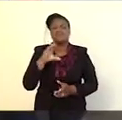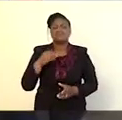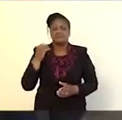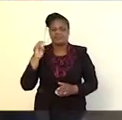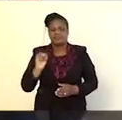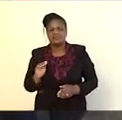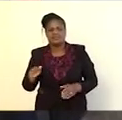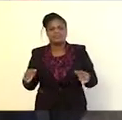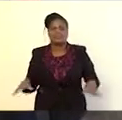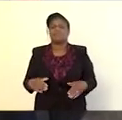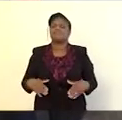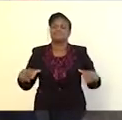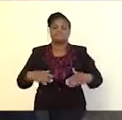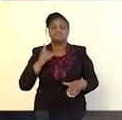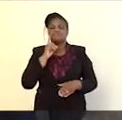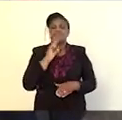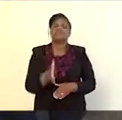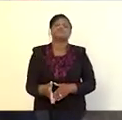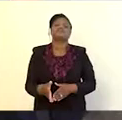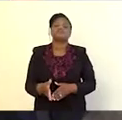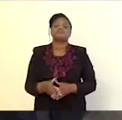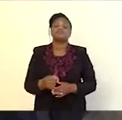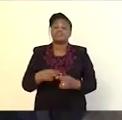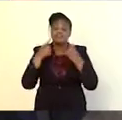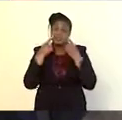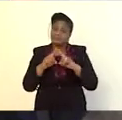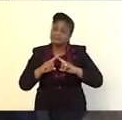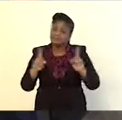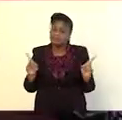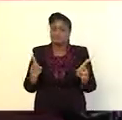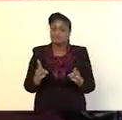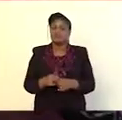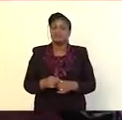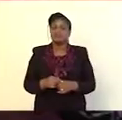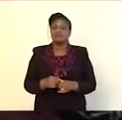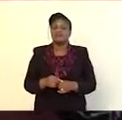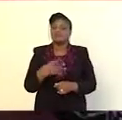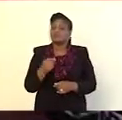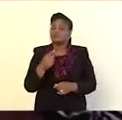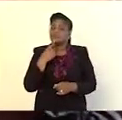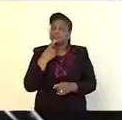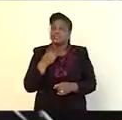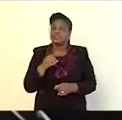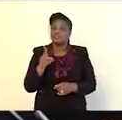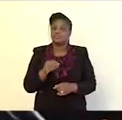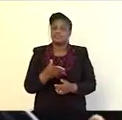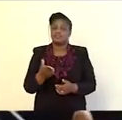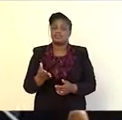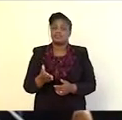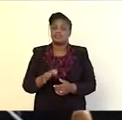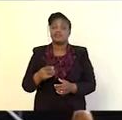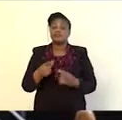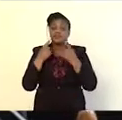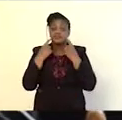inyi watetirika, iti basira nese zizi. Indi ne mavonero angu wakasiana na vamwe. Musa ndi kota wrong. Chandaka